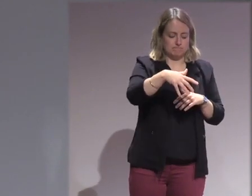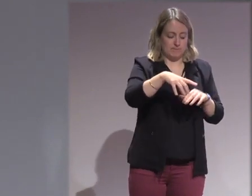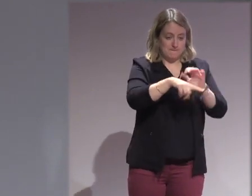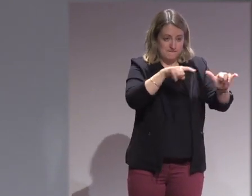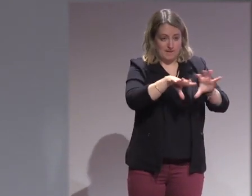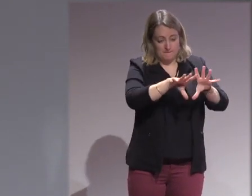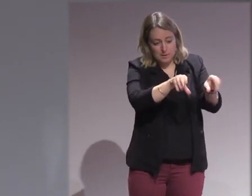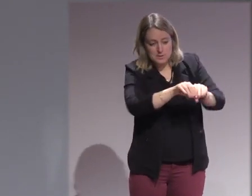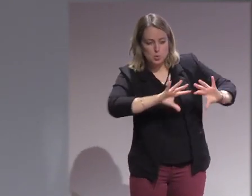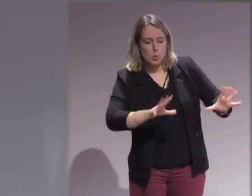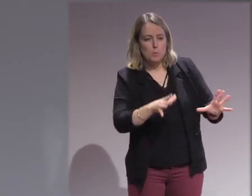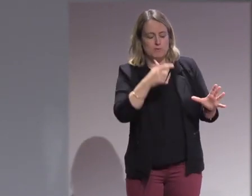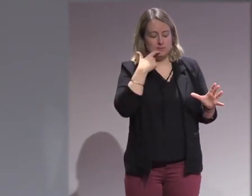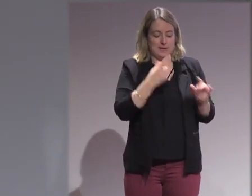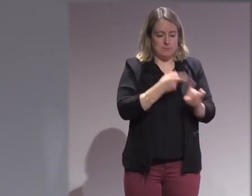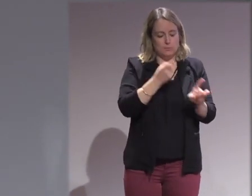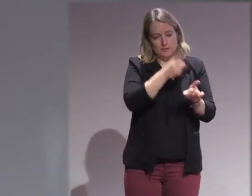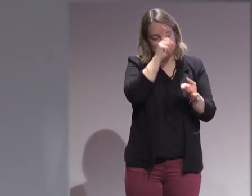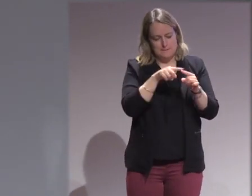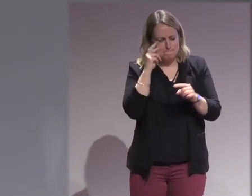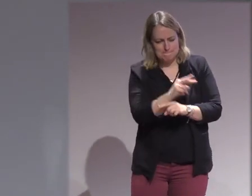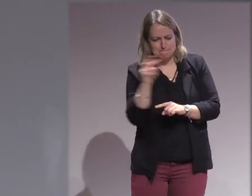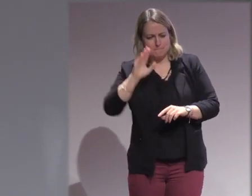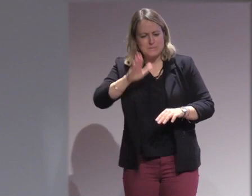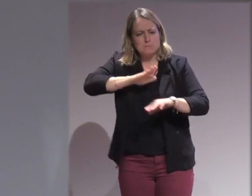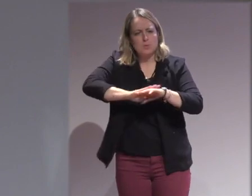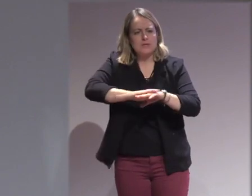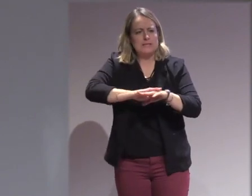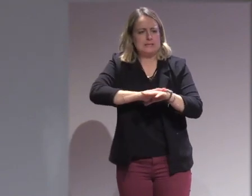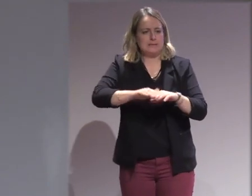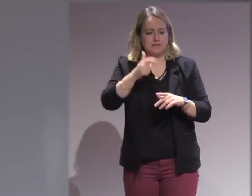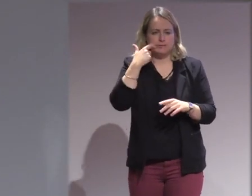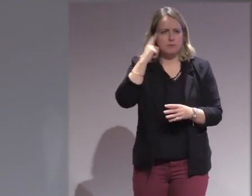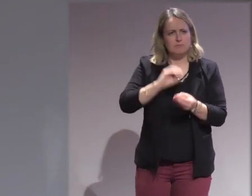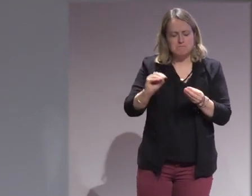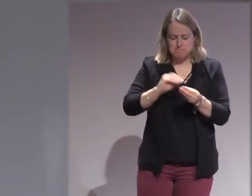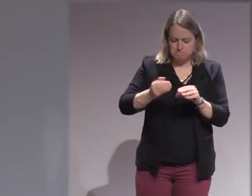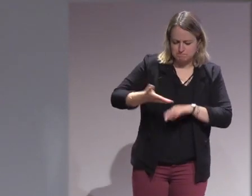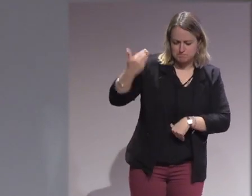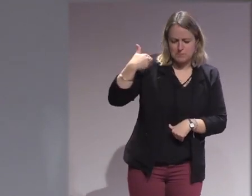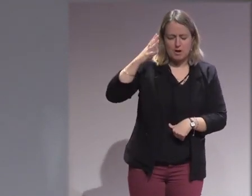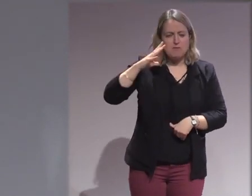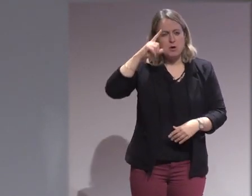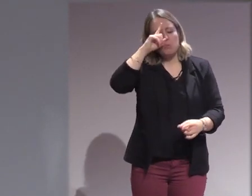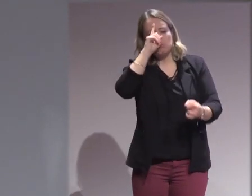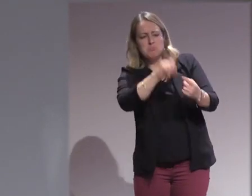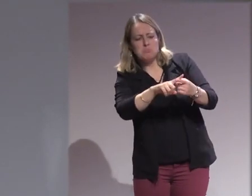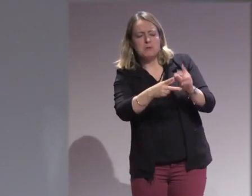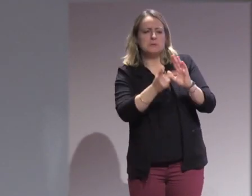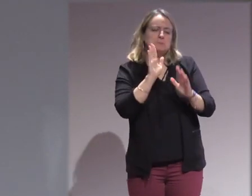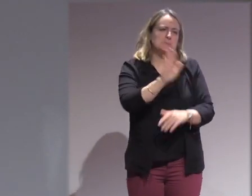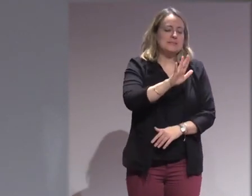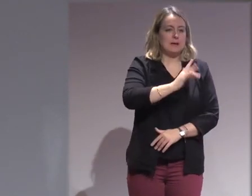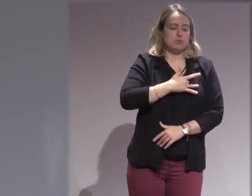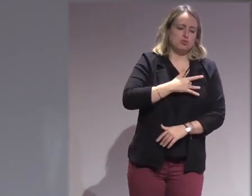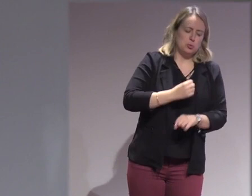de politiser la question du faire famille et de montrer qu'en fait certains enjeux qui ont longtemps été abordés sous un angle émotionnel,